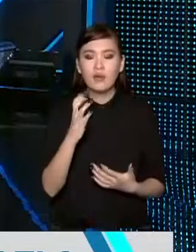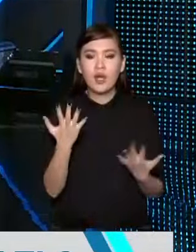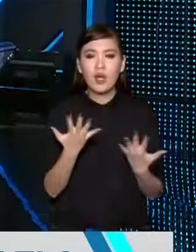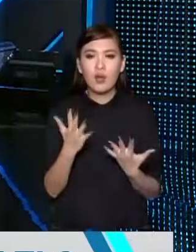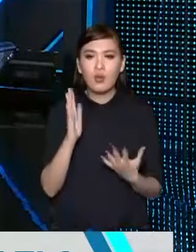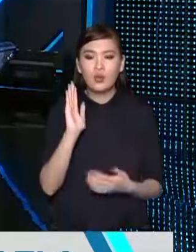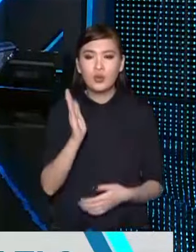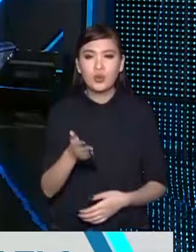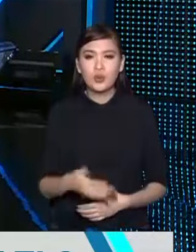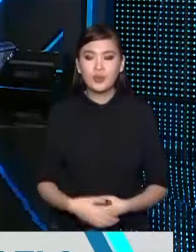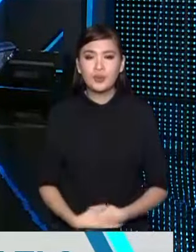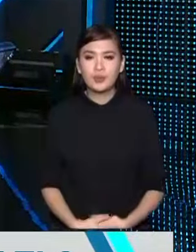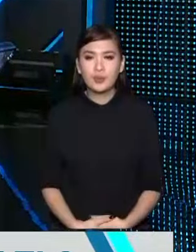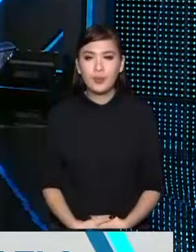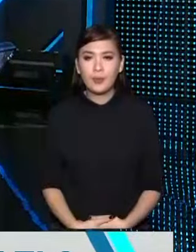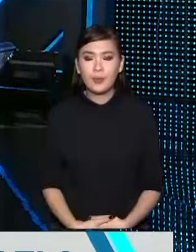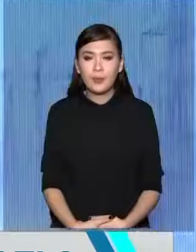итоге?